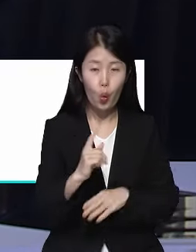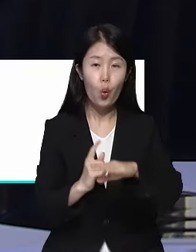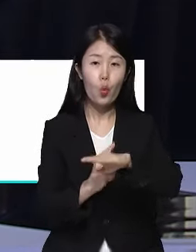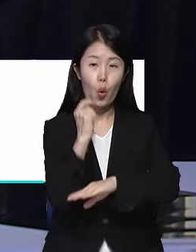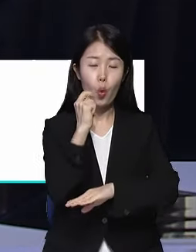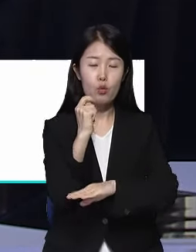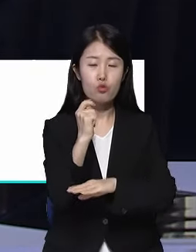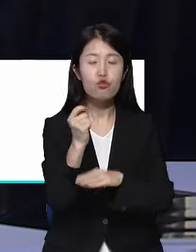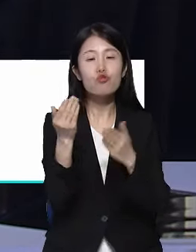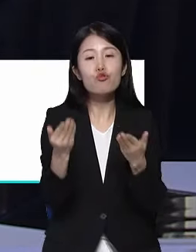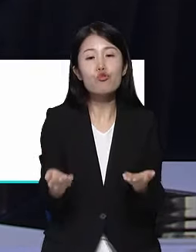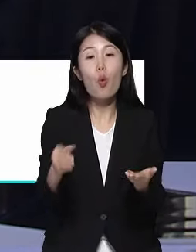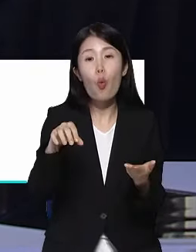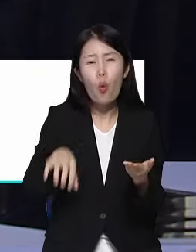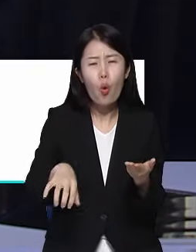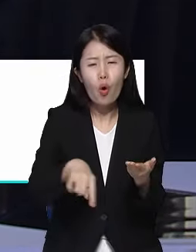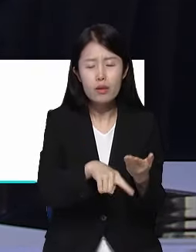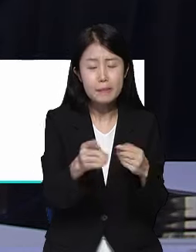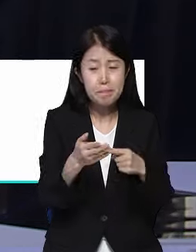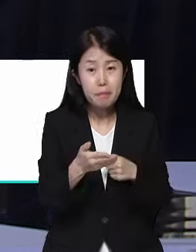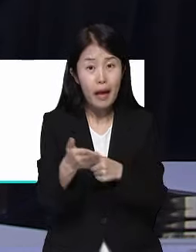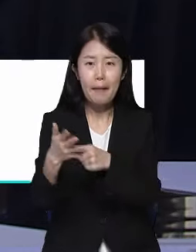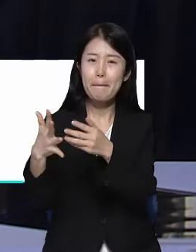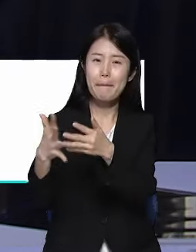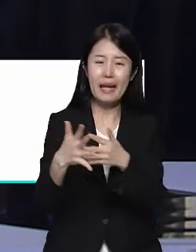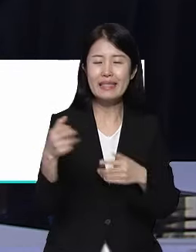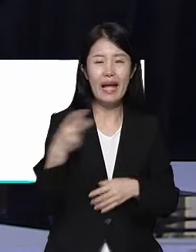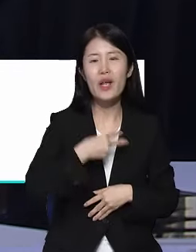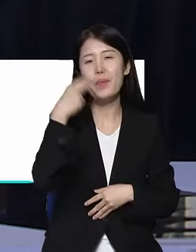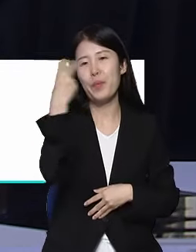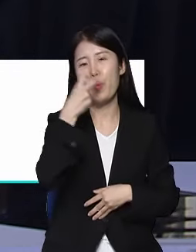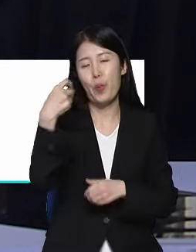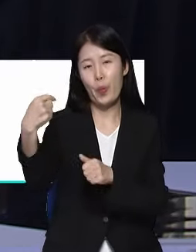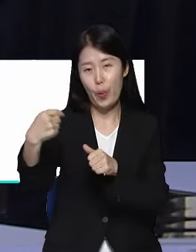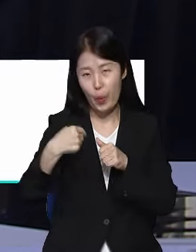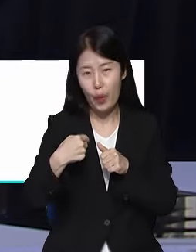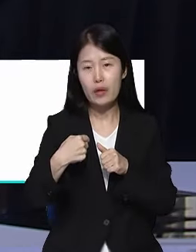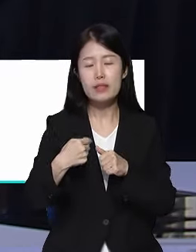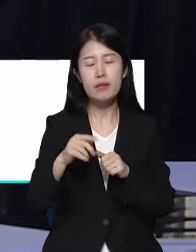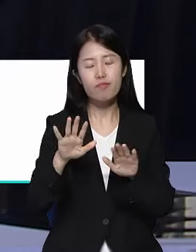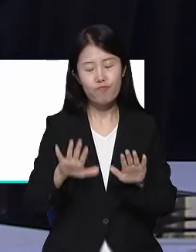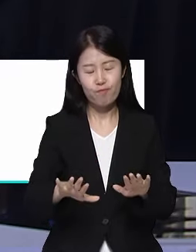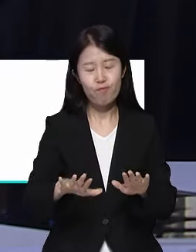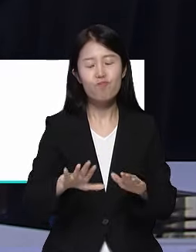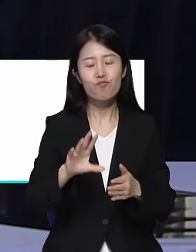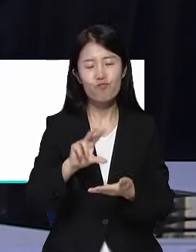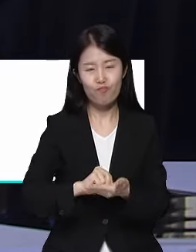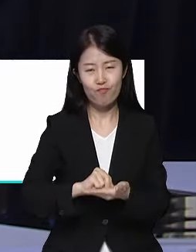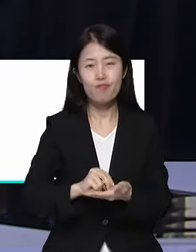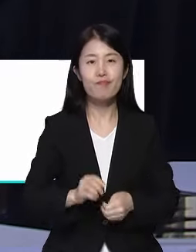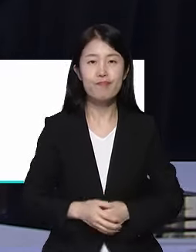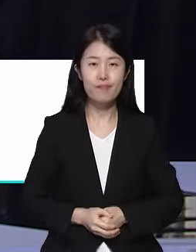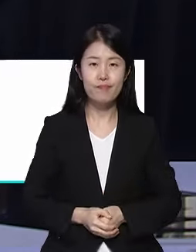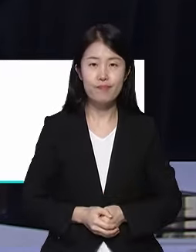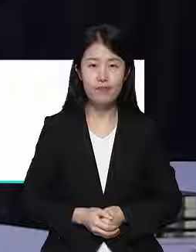등도 심사에서 반려되거나 재검토 판정을 받아 차질을 빚게 됐습니다. 이상환 기자입니다.